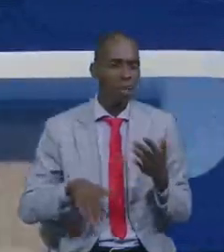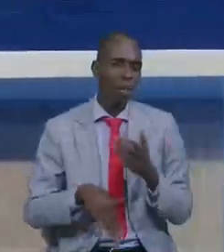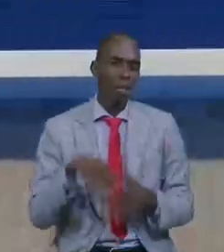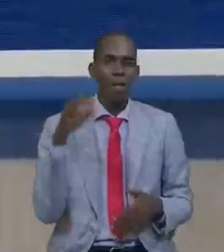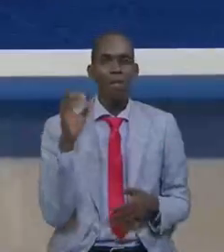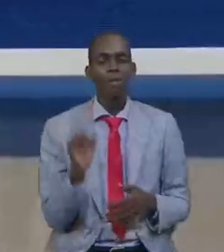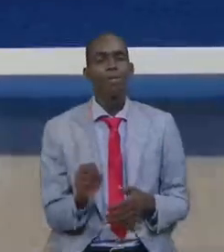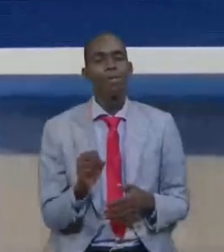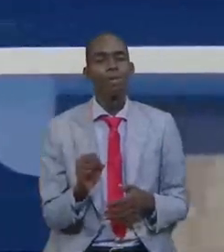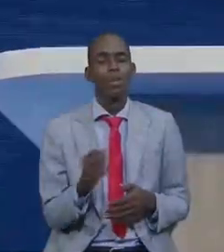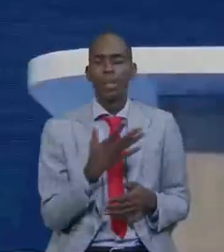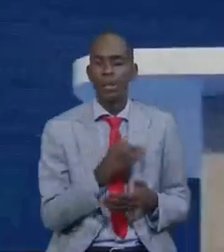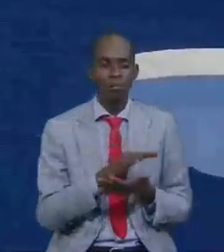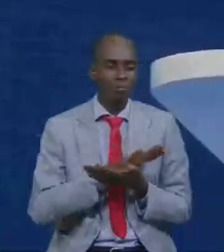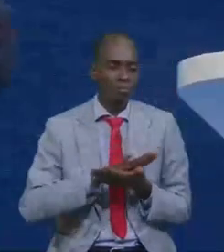Purge,